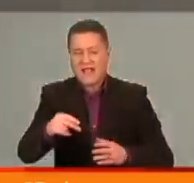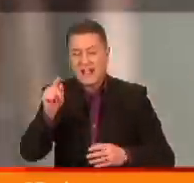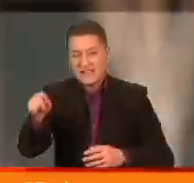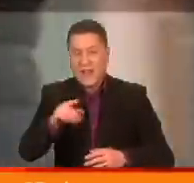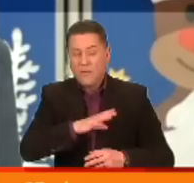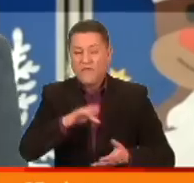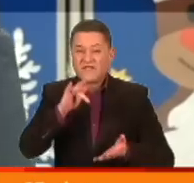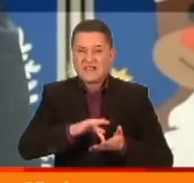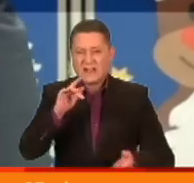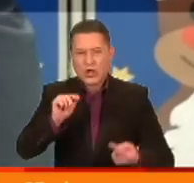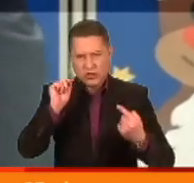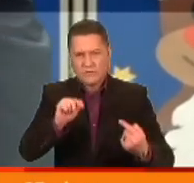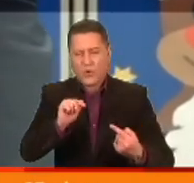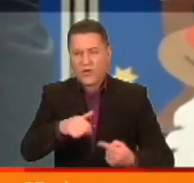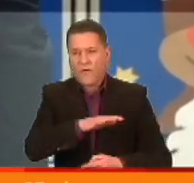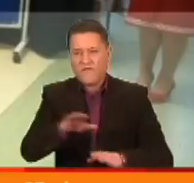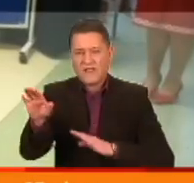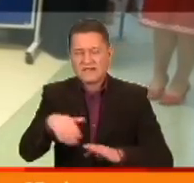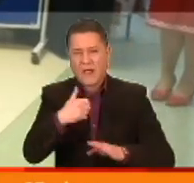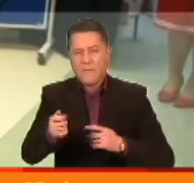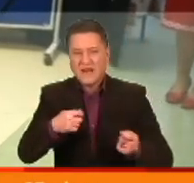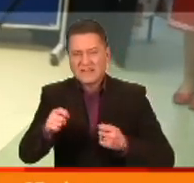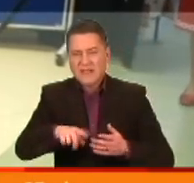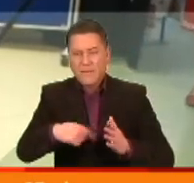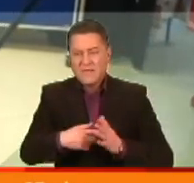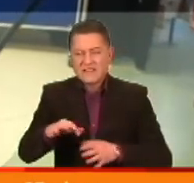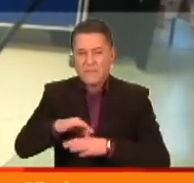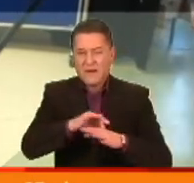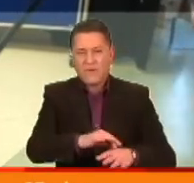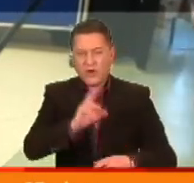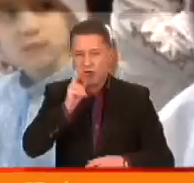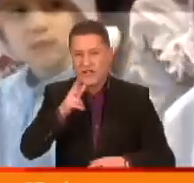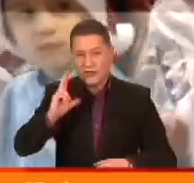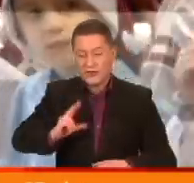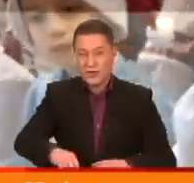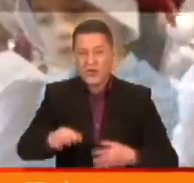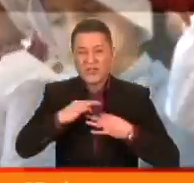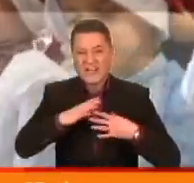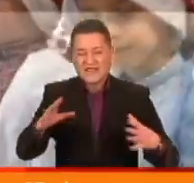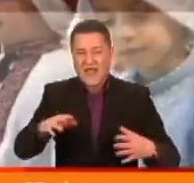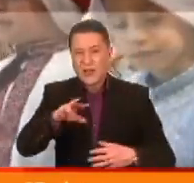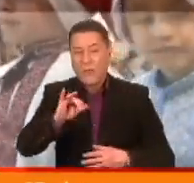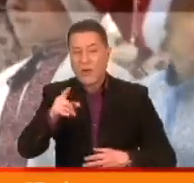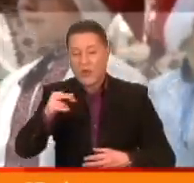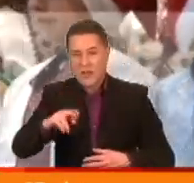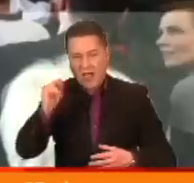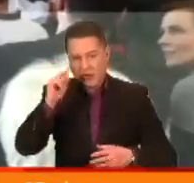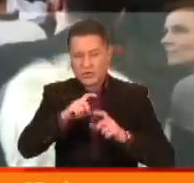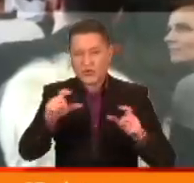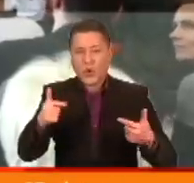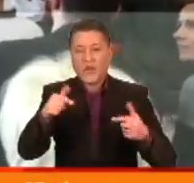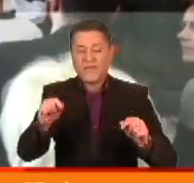спротиву. Тут віцепрезидент міста приводить трирічну доньку на свято Миколая до школи, де нещодавно